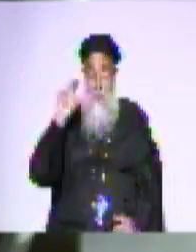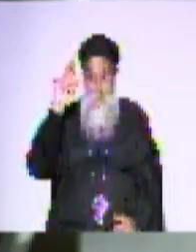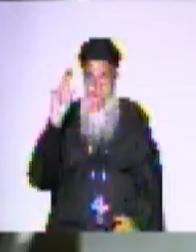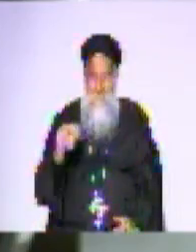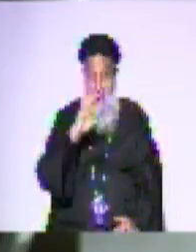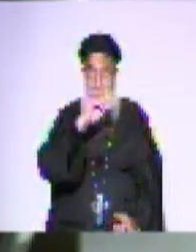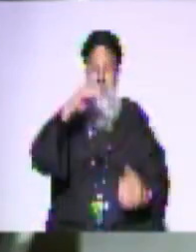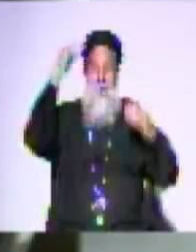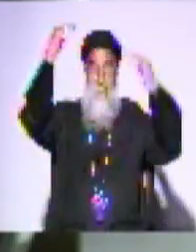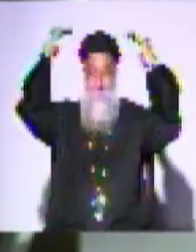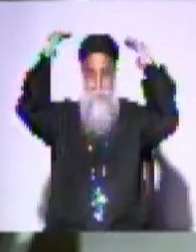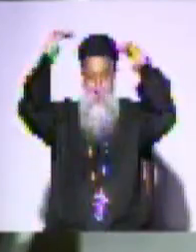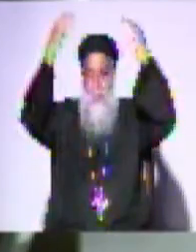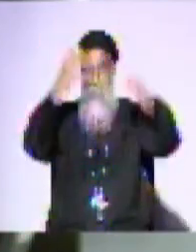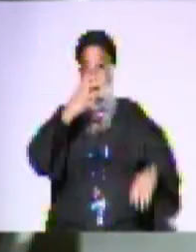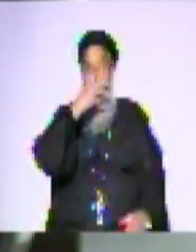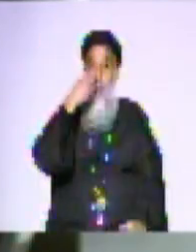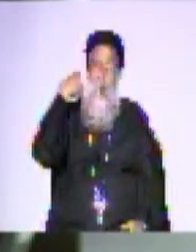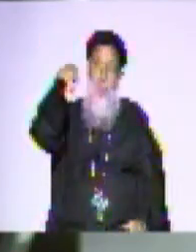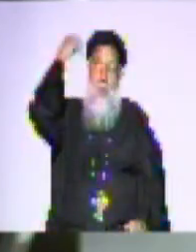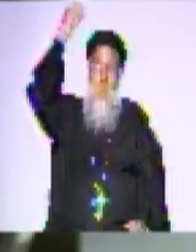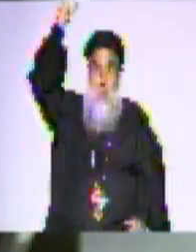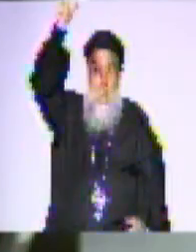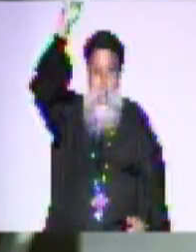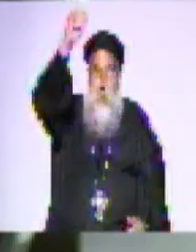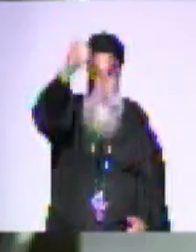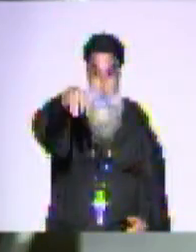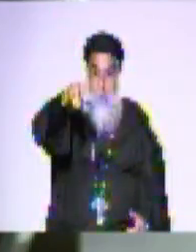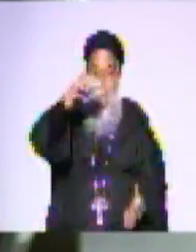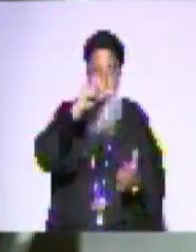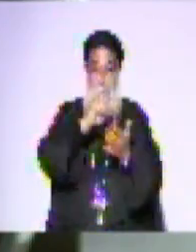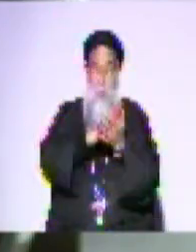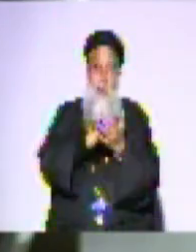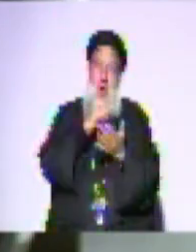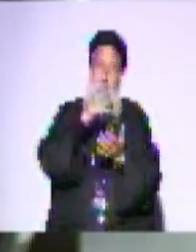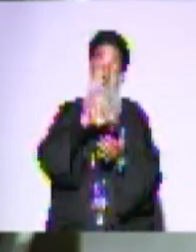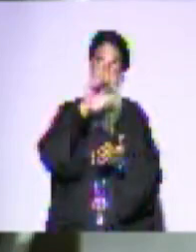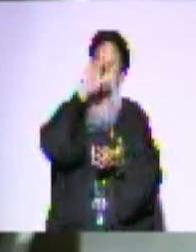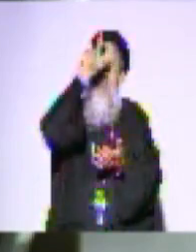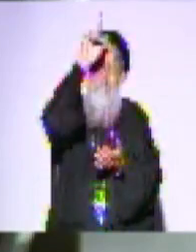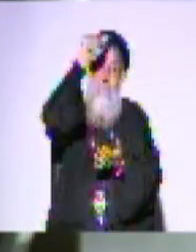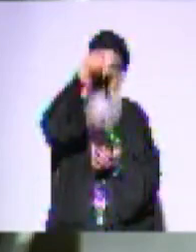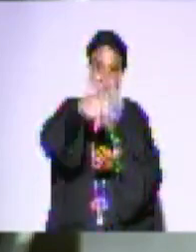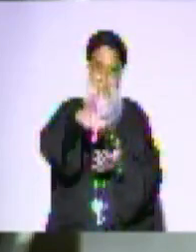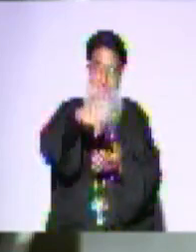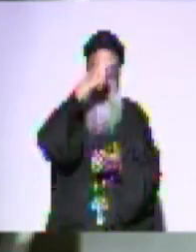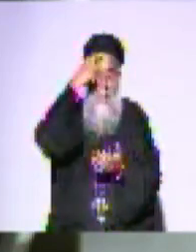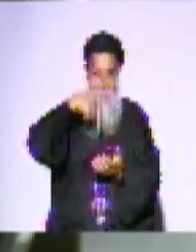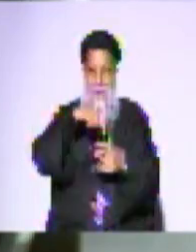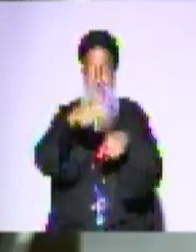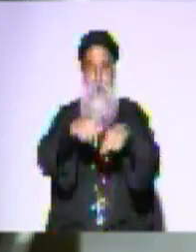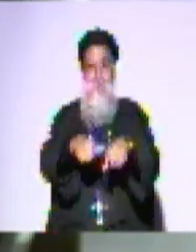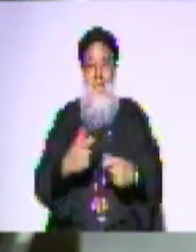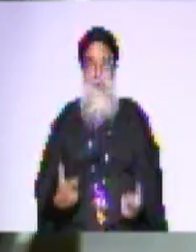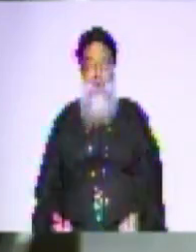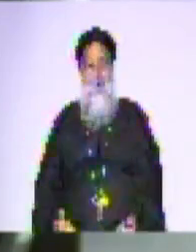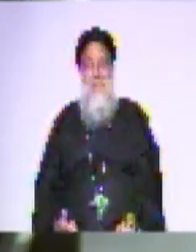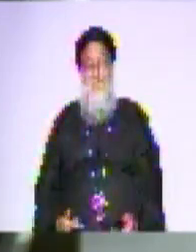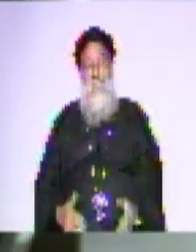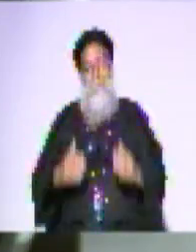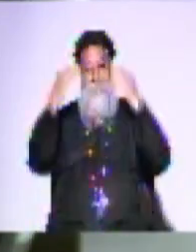إن حلول ربنا في المكان ده، سكن الله في المكان يعني موجود باستمرار، فهو